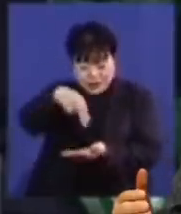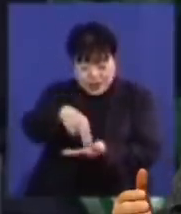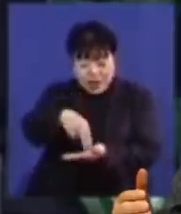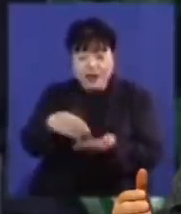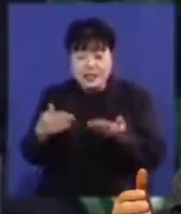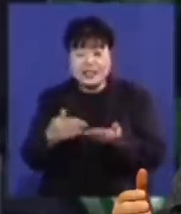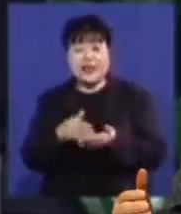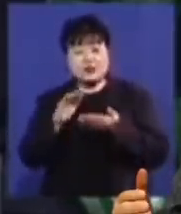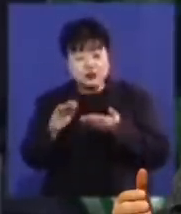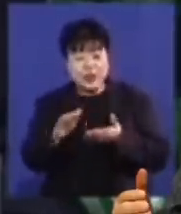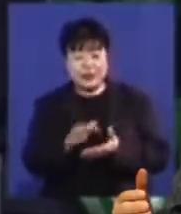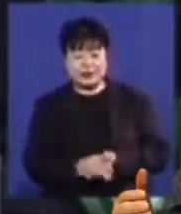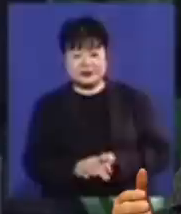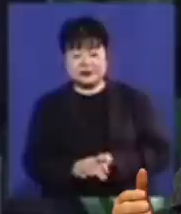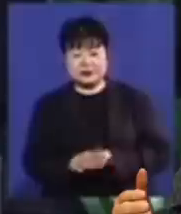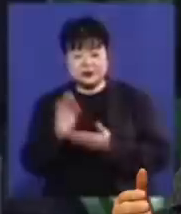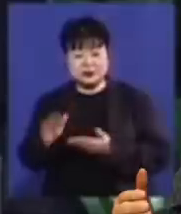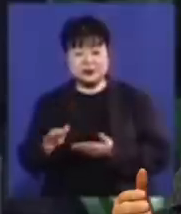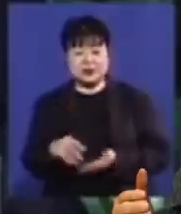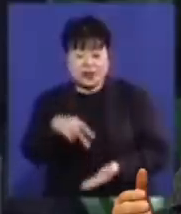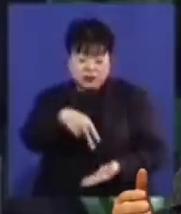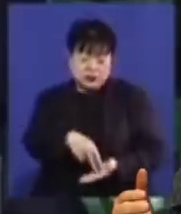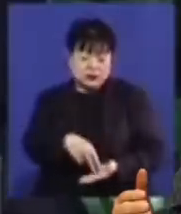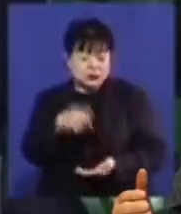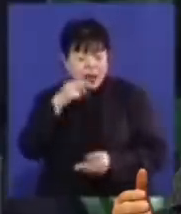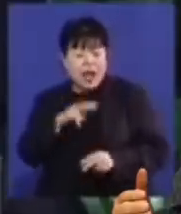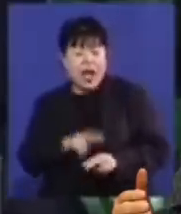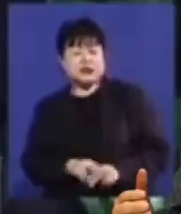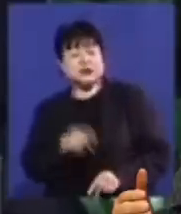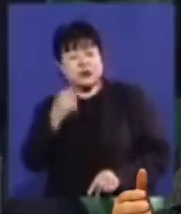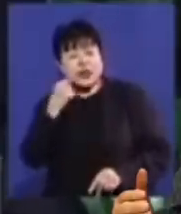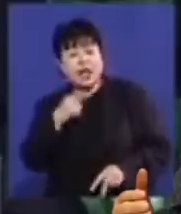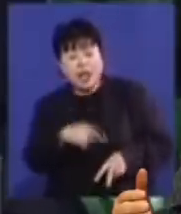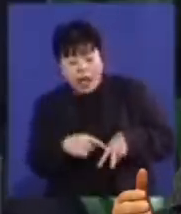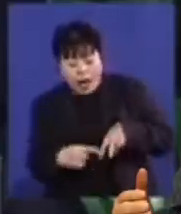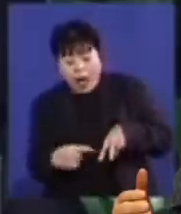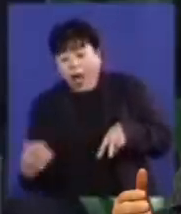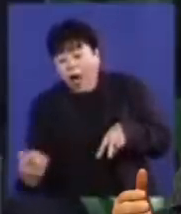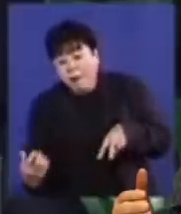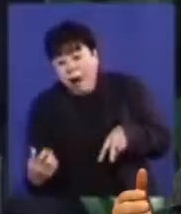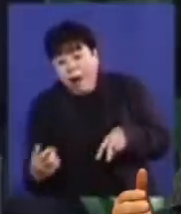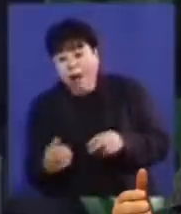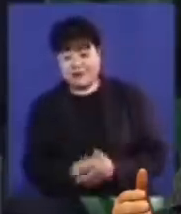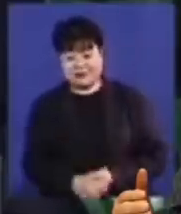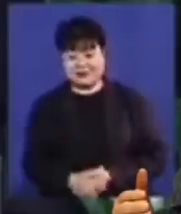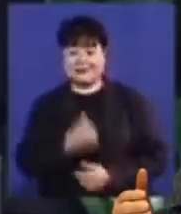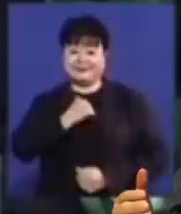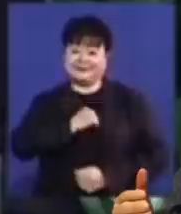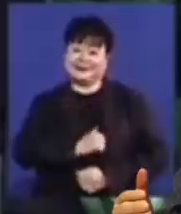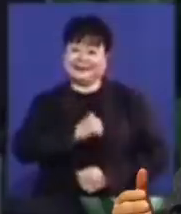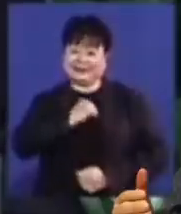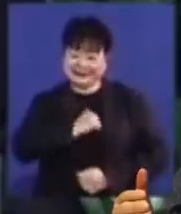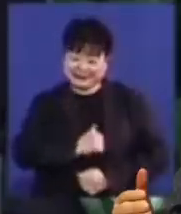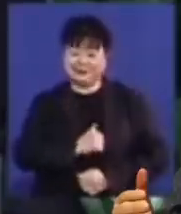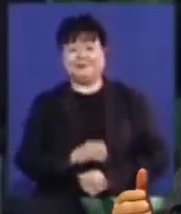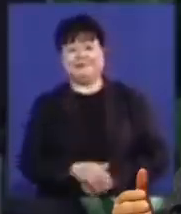하고 난 다음에 나중에는 서지도 못하고 앉지도 못할 만큼 뼈골이 쑤신다고 말했습니다.